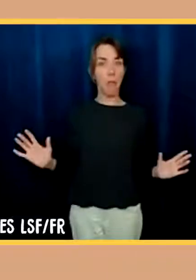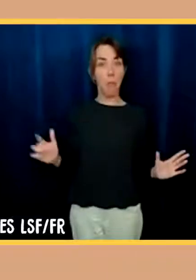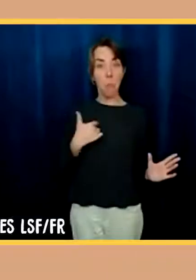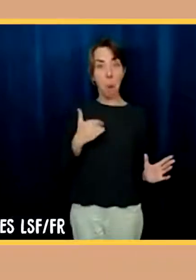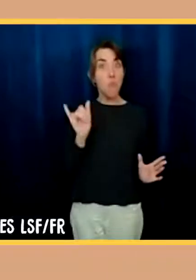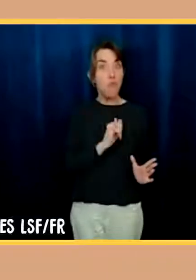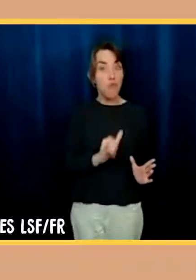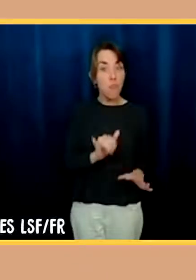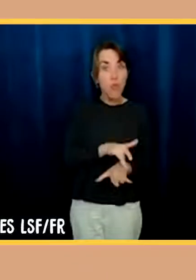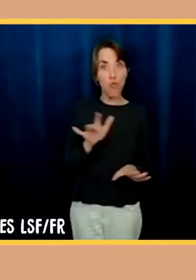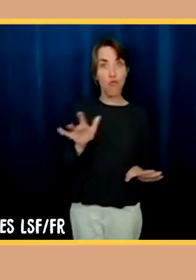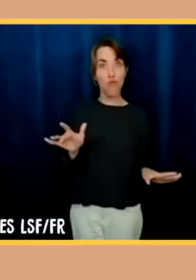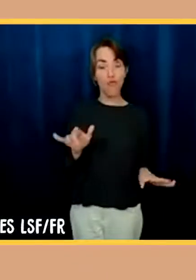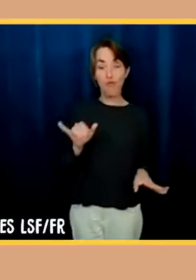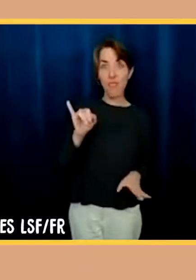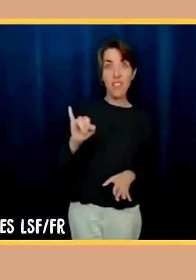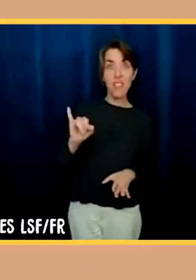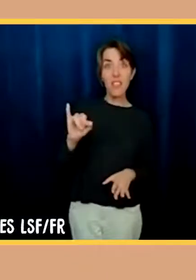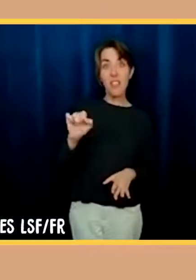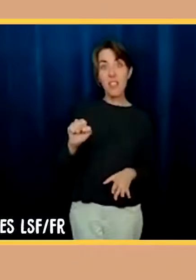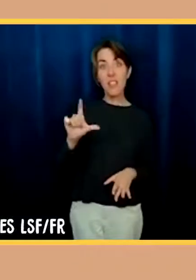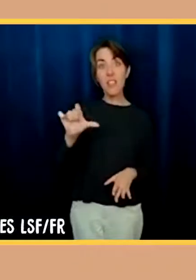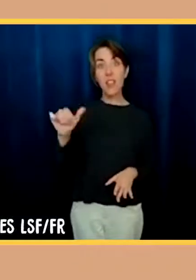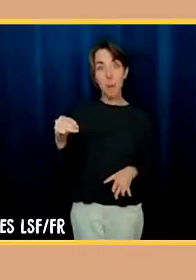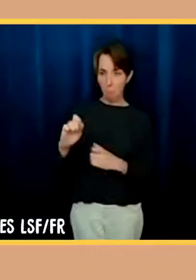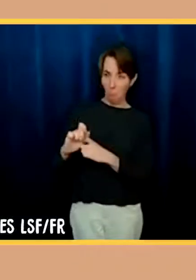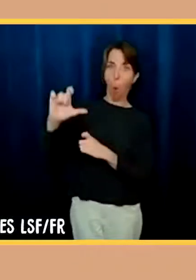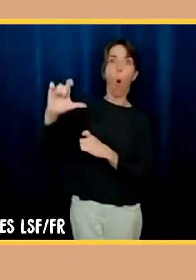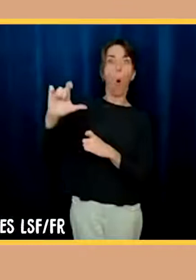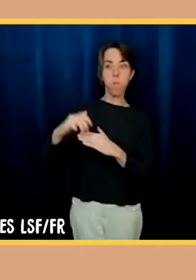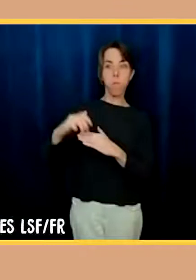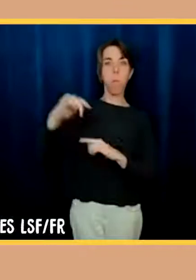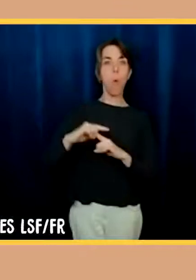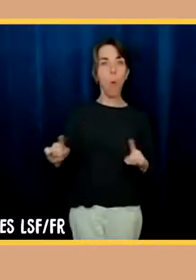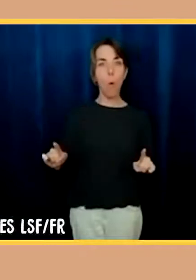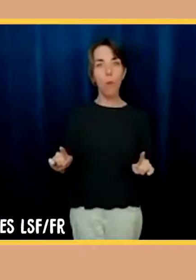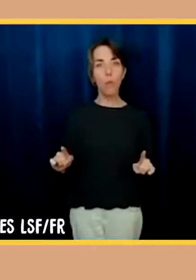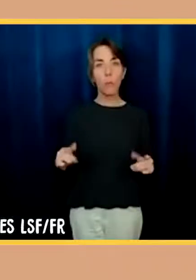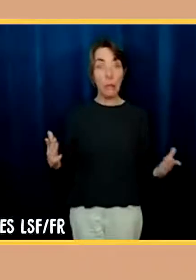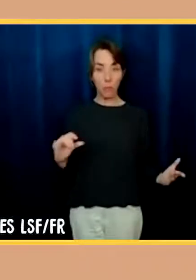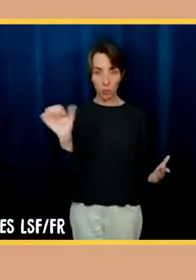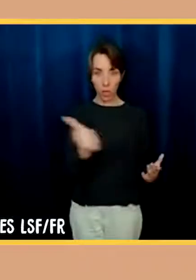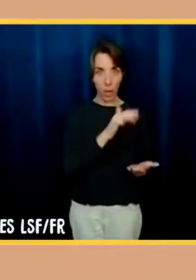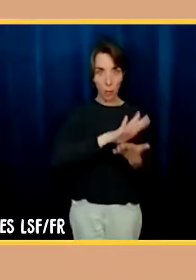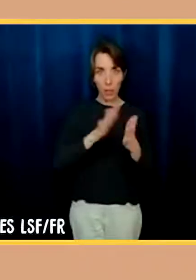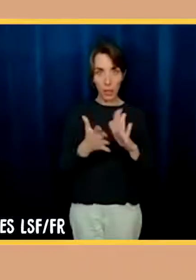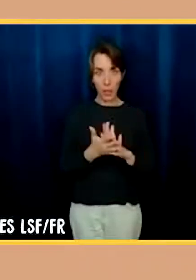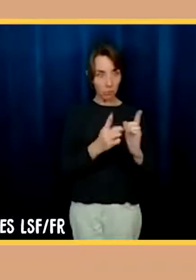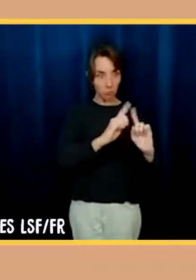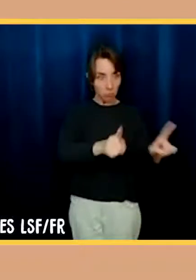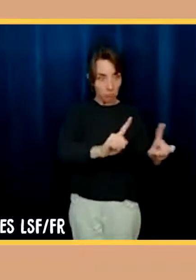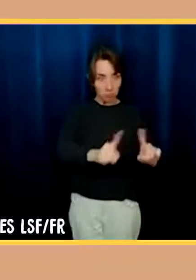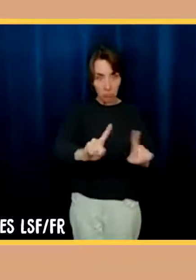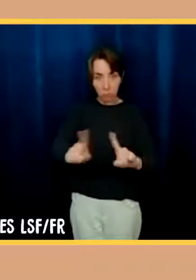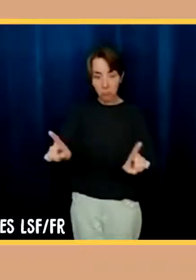en fait, un islam avec un grand I. Je ne sais pas ce qu'est un islam avec un grand I. Je sais qu'il n'y a que des pratiques religieuses très différentes selon les